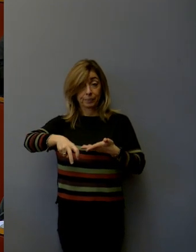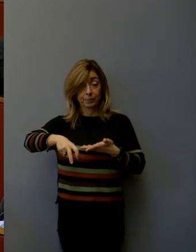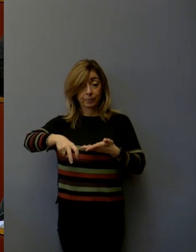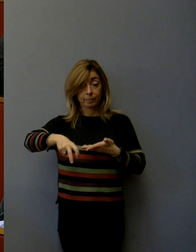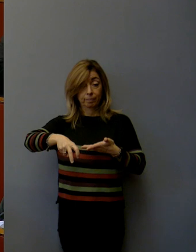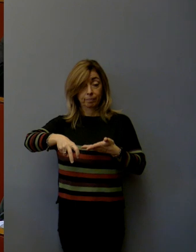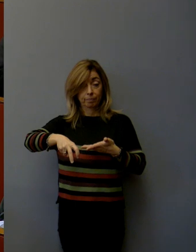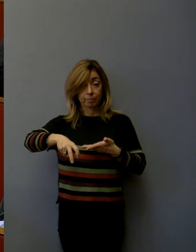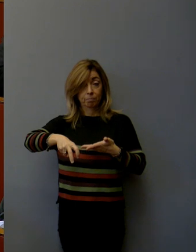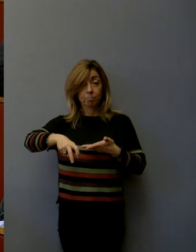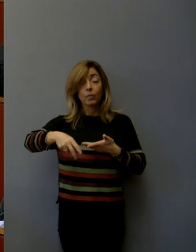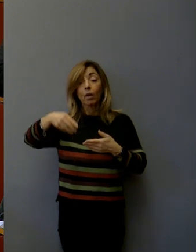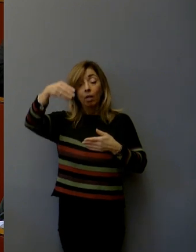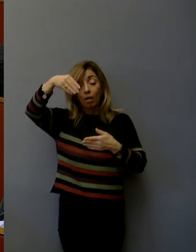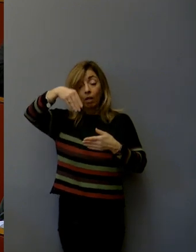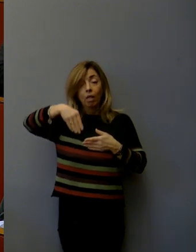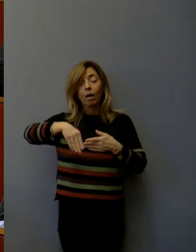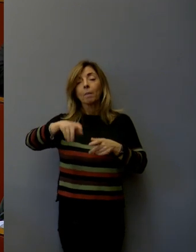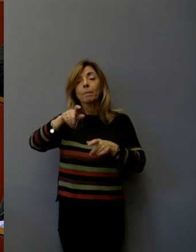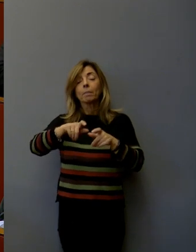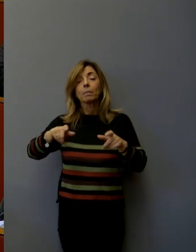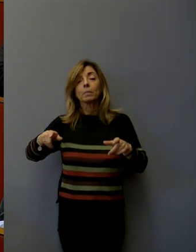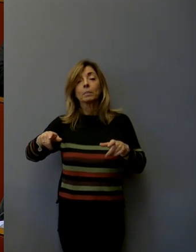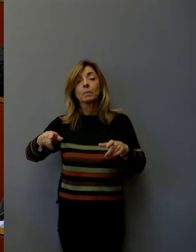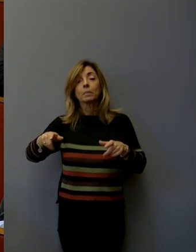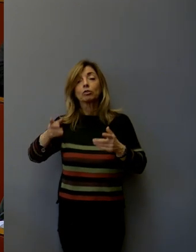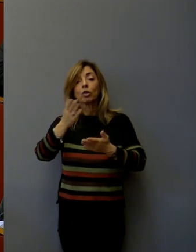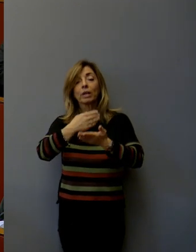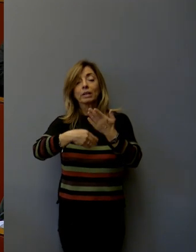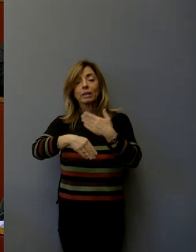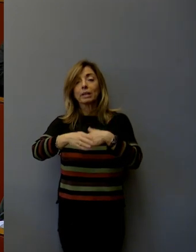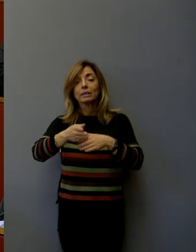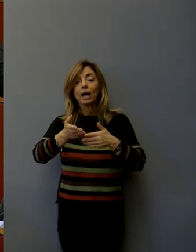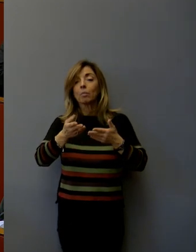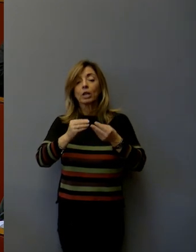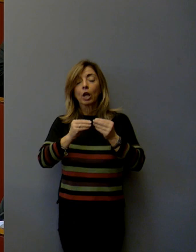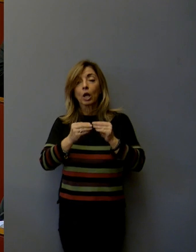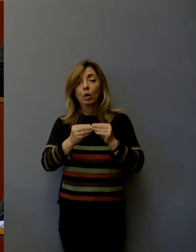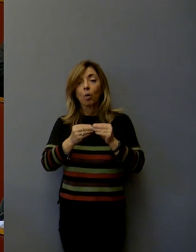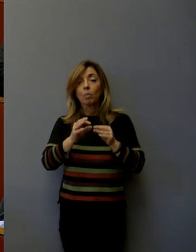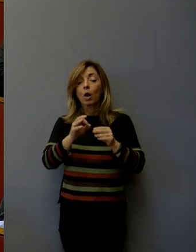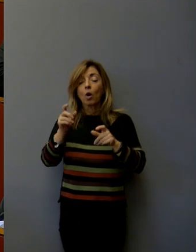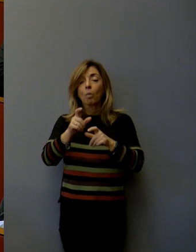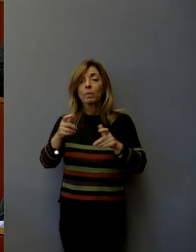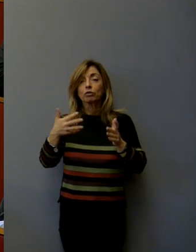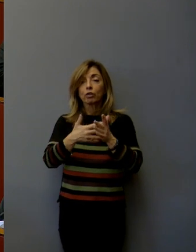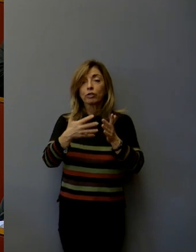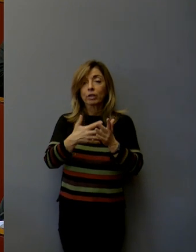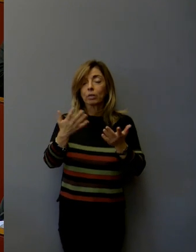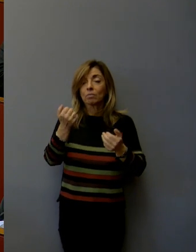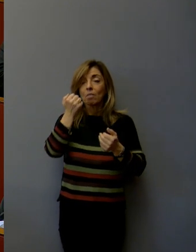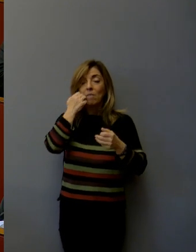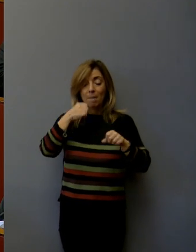non c'è nessun altro modo per aiutare le persone con disabilità o anche con difficoltà bambini con le carrozze